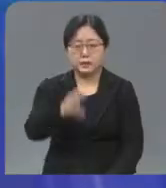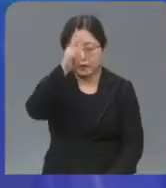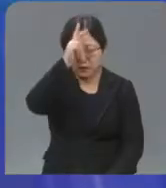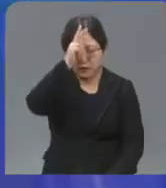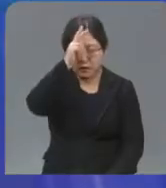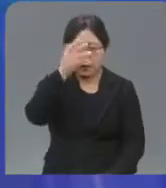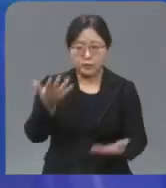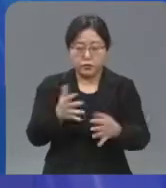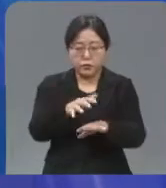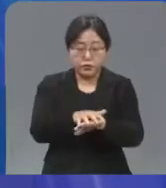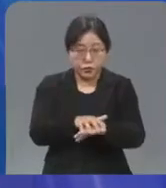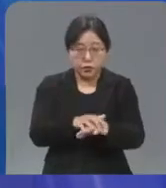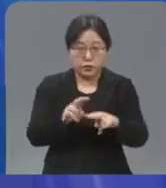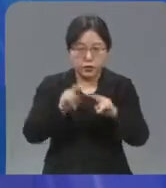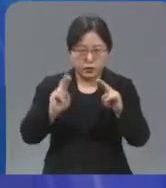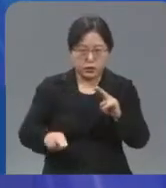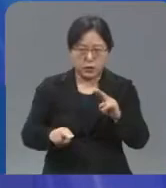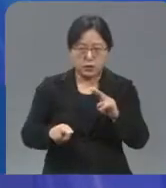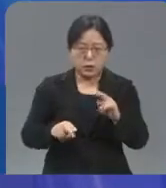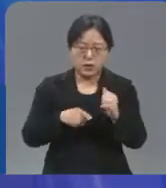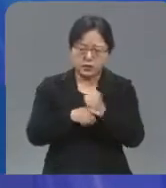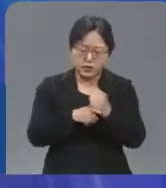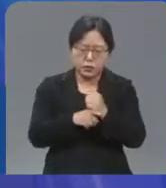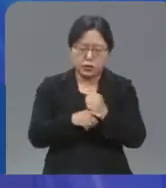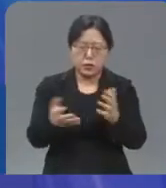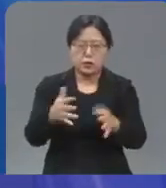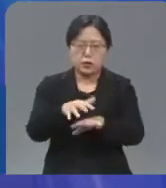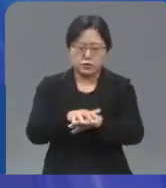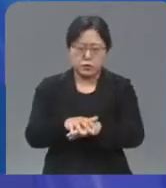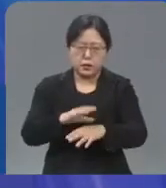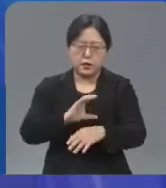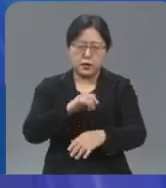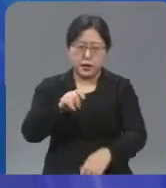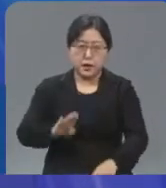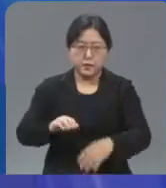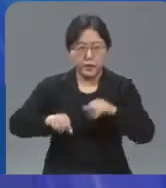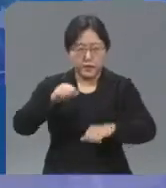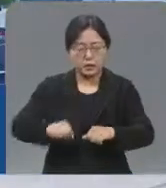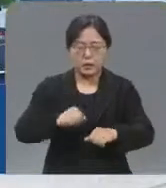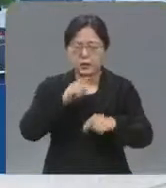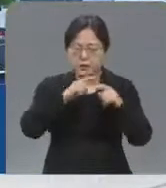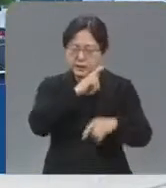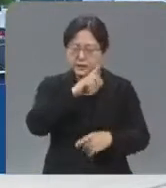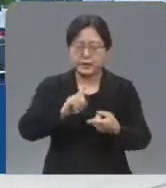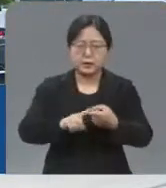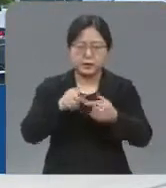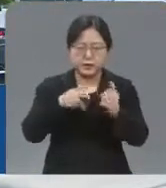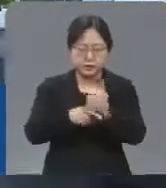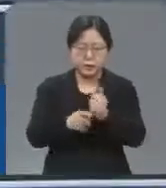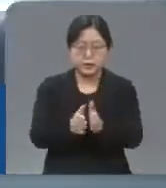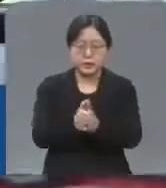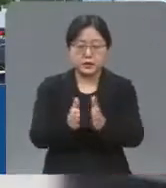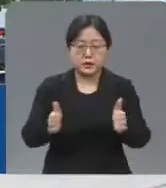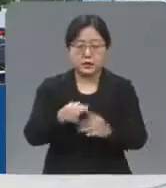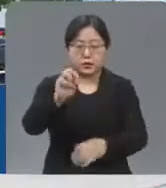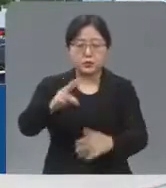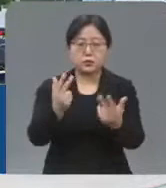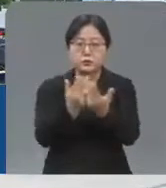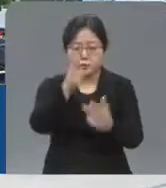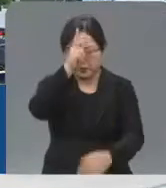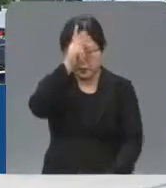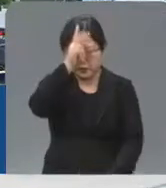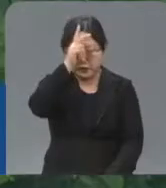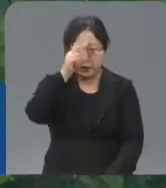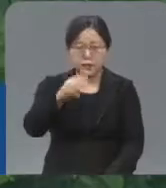경찰이 노조 탈퇴를 이유로 택배 노조가 이른바 갑질을 했다는 의혹에 대해 본격적인 수사에 나섰습니다. 광주